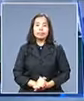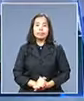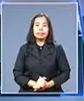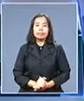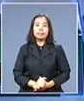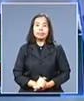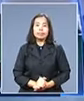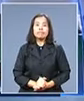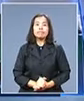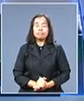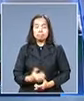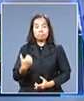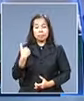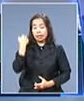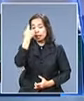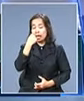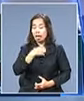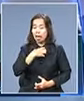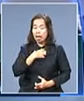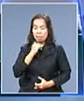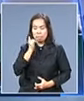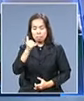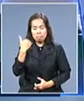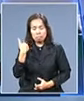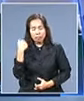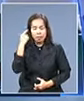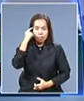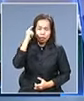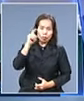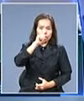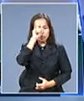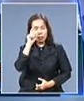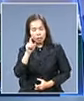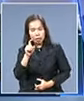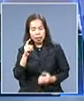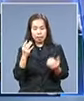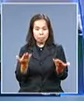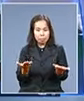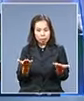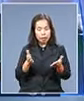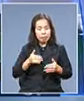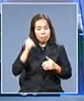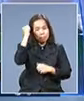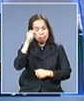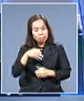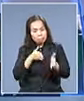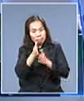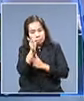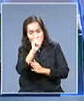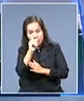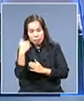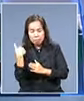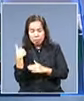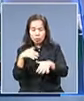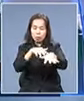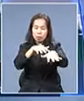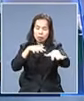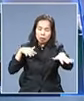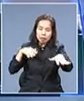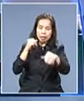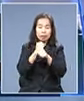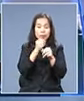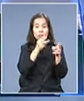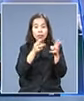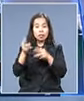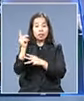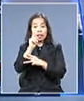แน่นอนคนที่อยากจะไปก็จะมีคำถามค่ะคุณภาสิทธิ์ว่าจะไปยังไงที่จะหลีกเลี่ยงการจราจรเพราะว่าแถวนั้นก็มีปัญหาการจราจรอยู่ด้วย